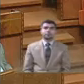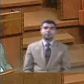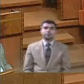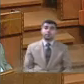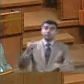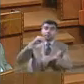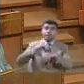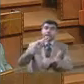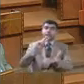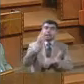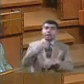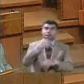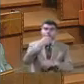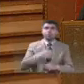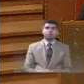ثانيا سيد رئيس الحكومة،